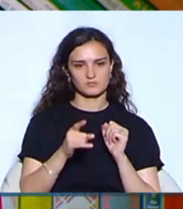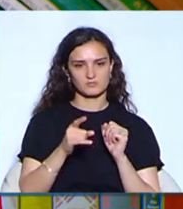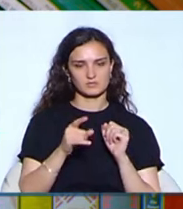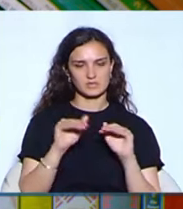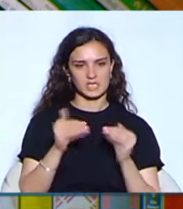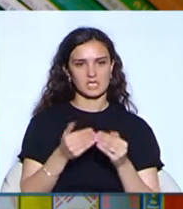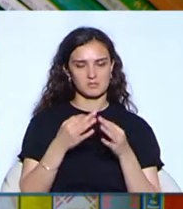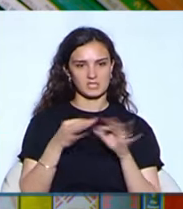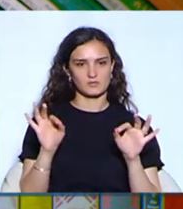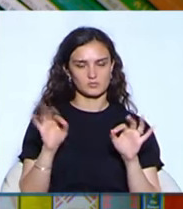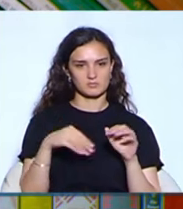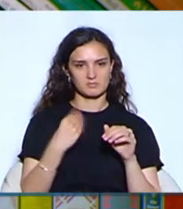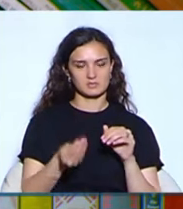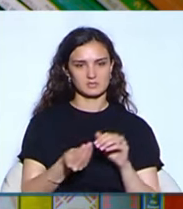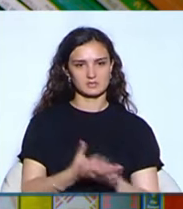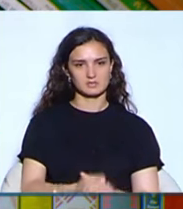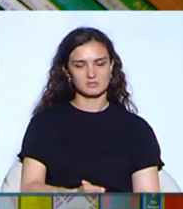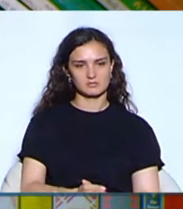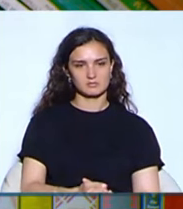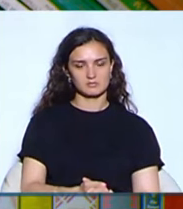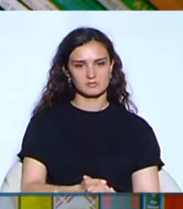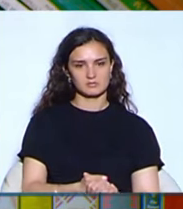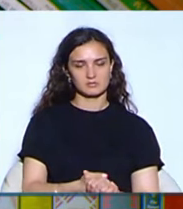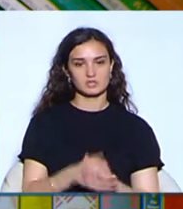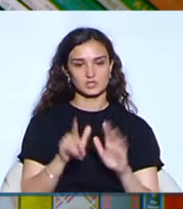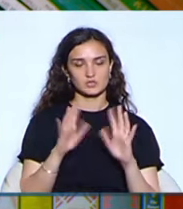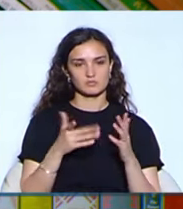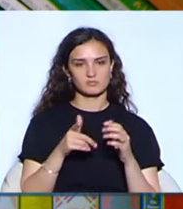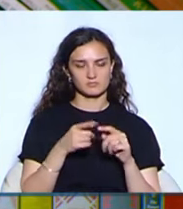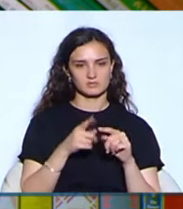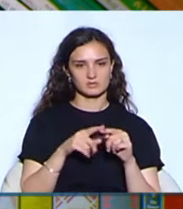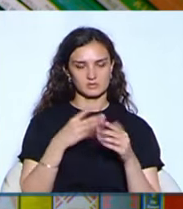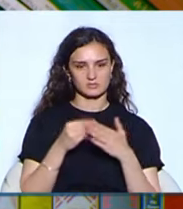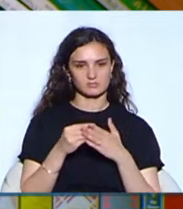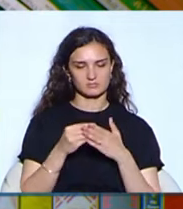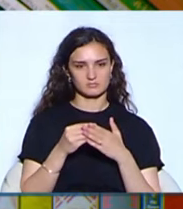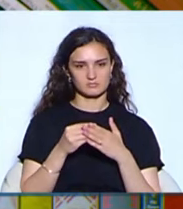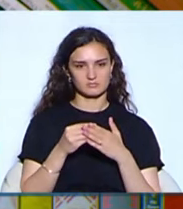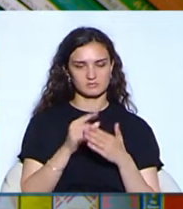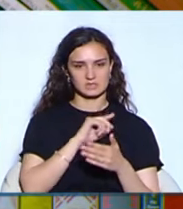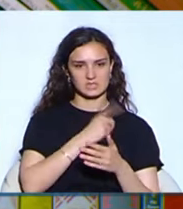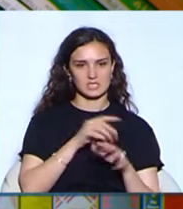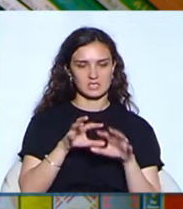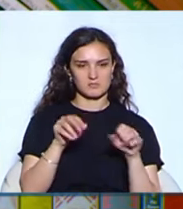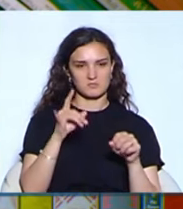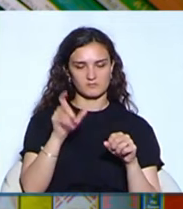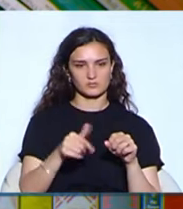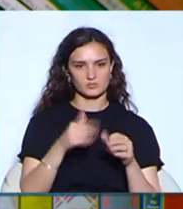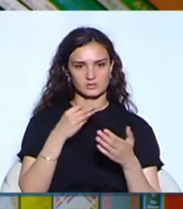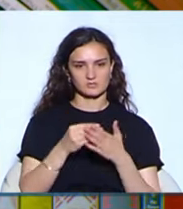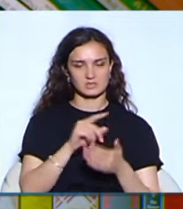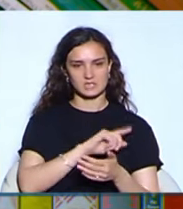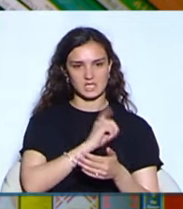ნაკლები თავისუფლება მისცენ და ასეთ შემთხვევაში ისინი ტკბებიან საკუთარი ძალაუფლებით და ბავშვს აღიქვამენ როგორც